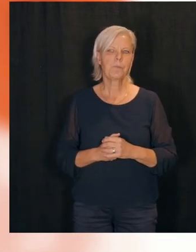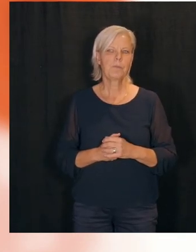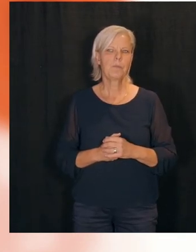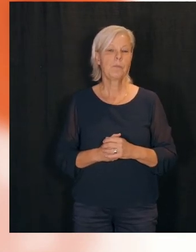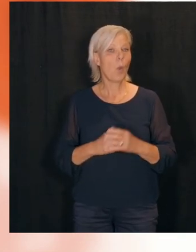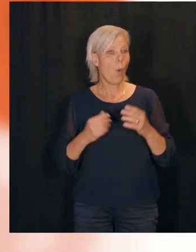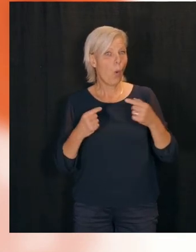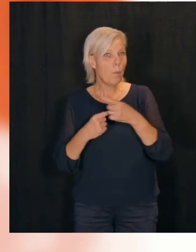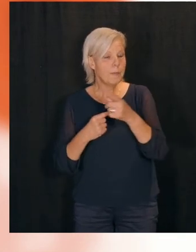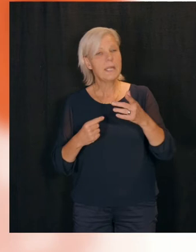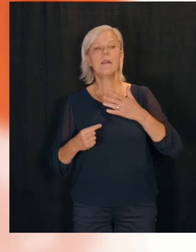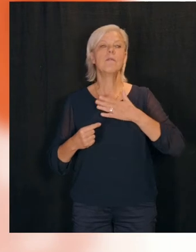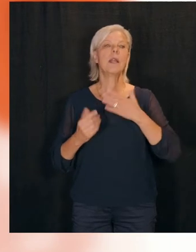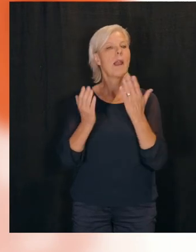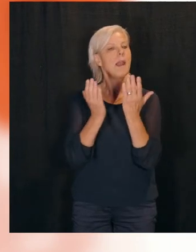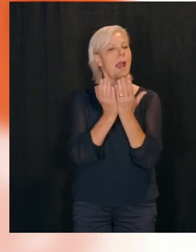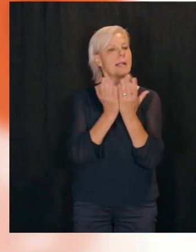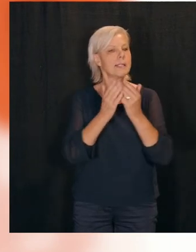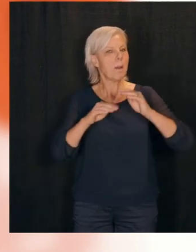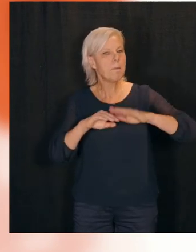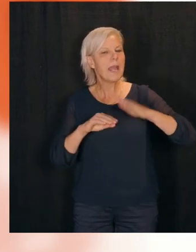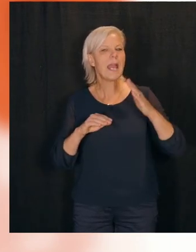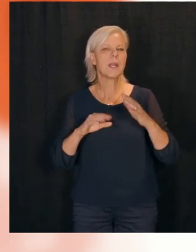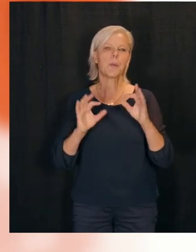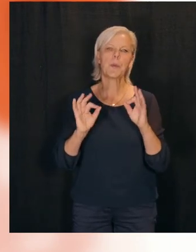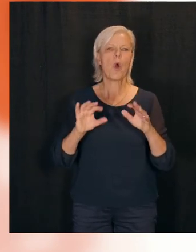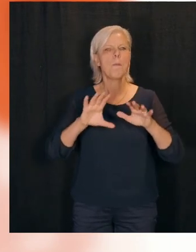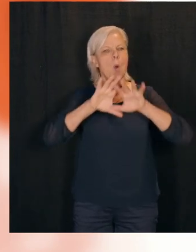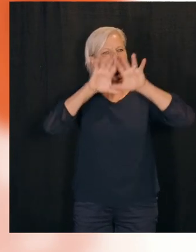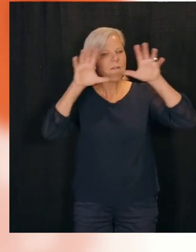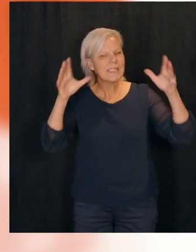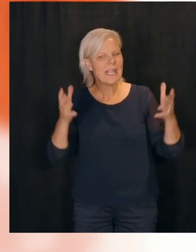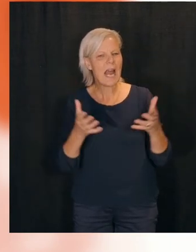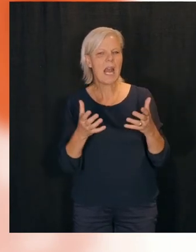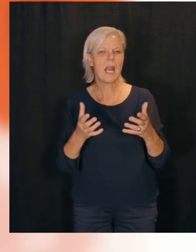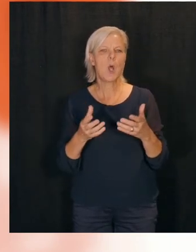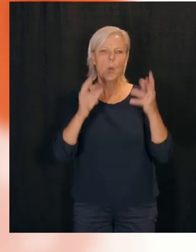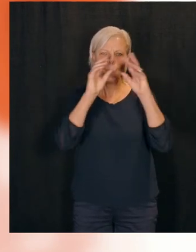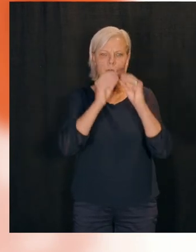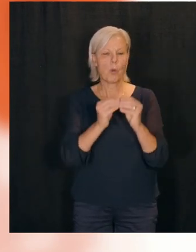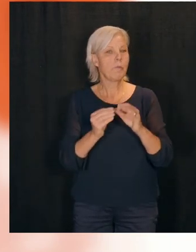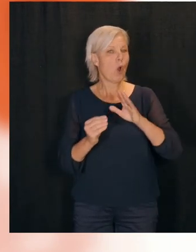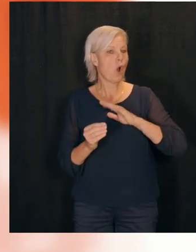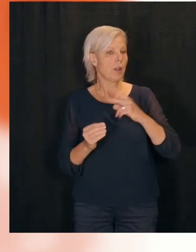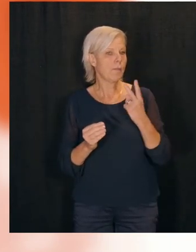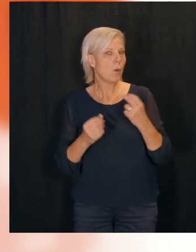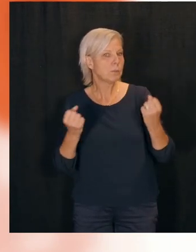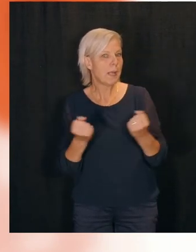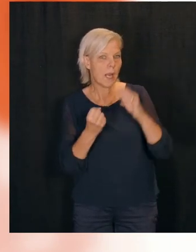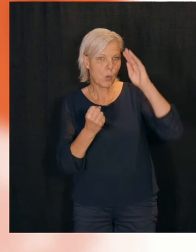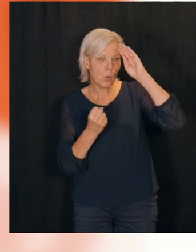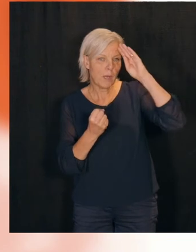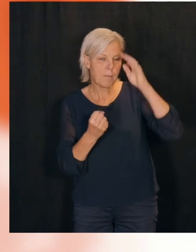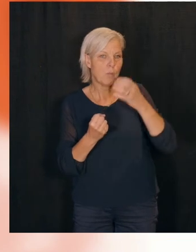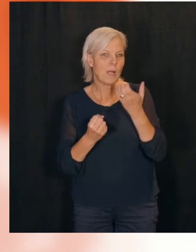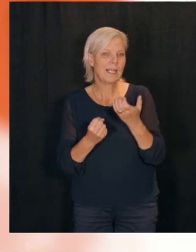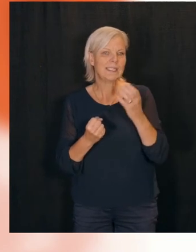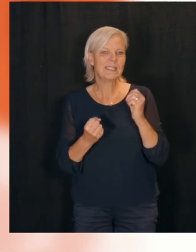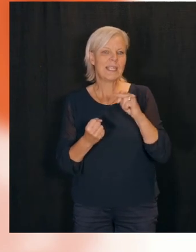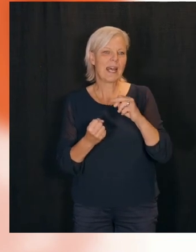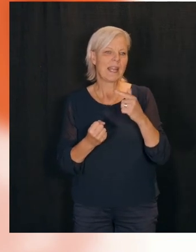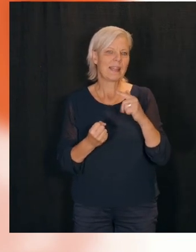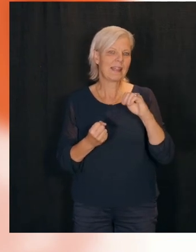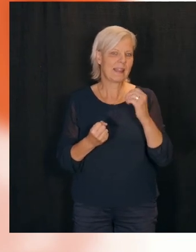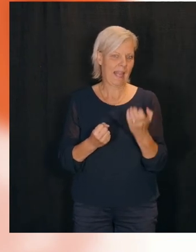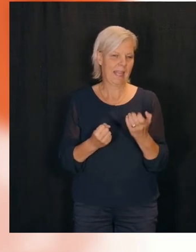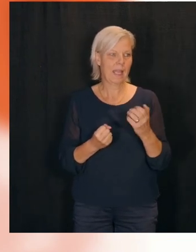Om ni vill läsa mer om universell utformning så har vi två spännande doktorander på Certec just nu.